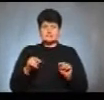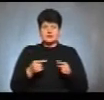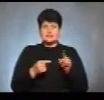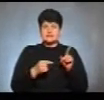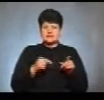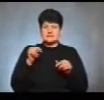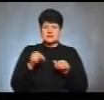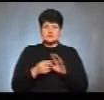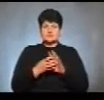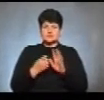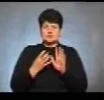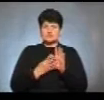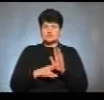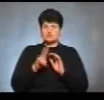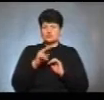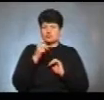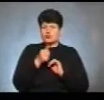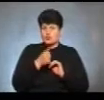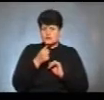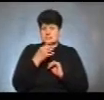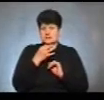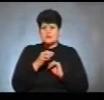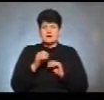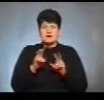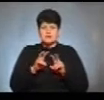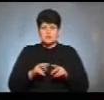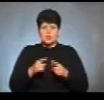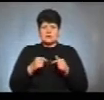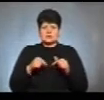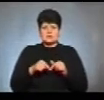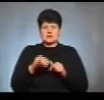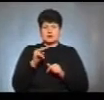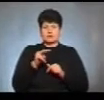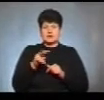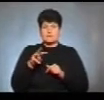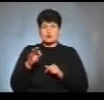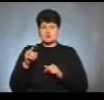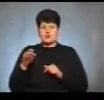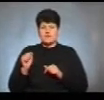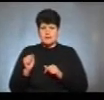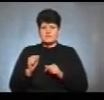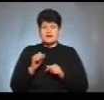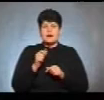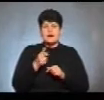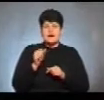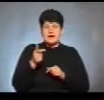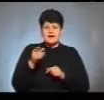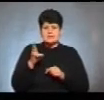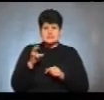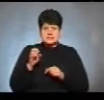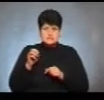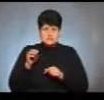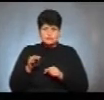її у 1992 році, повідомила аналітик організації Людмила Мозгова. Агентство Сполучених Штатів Америки з